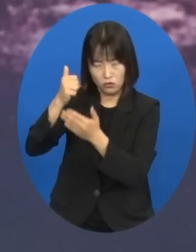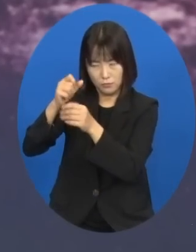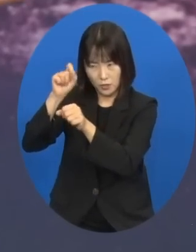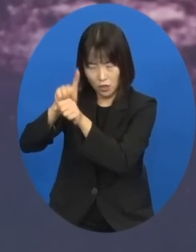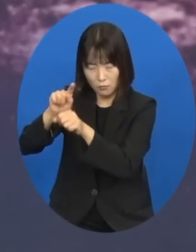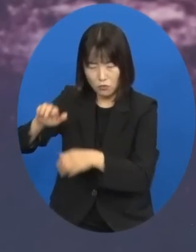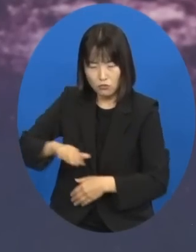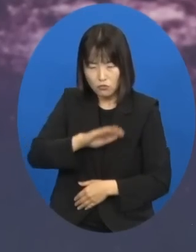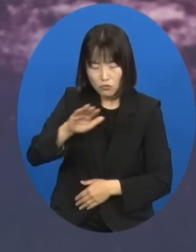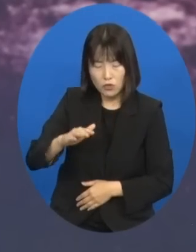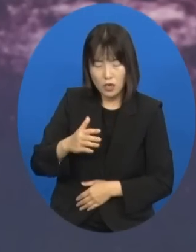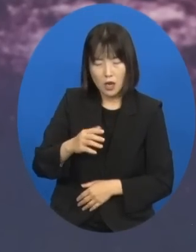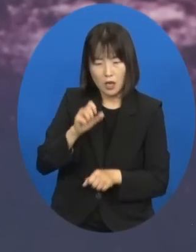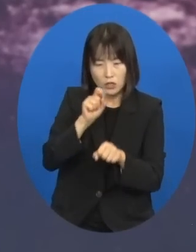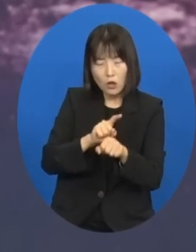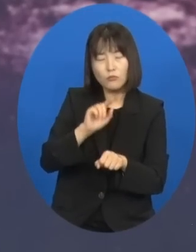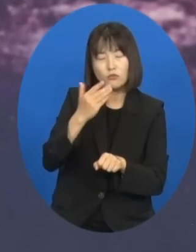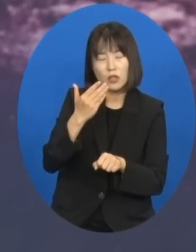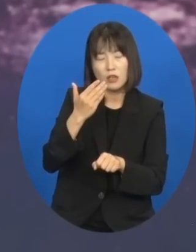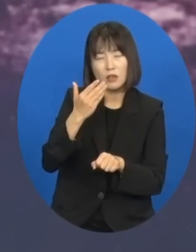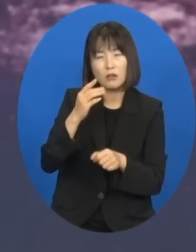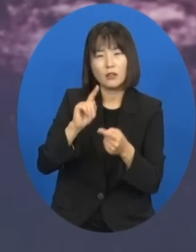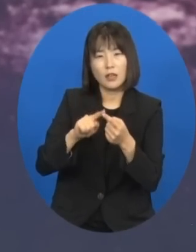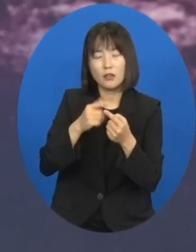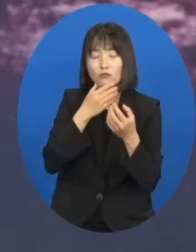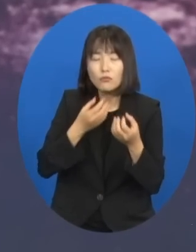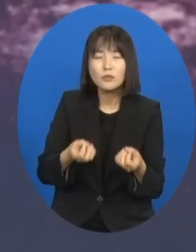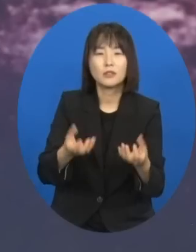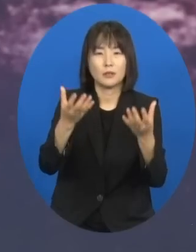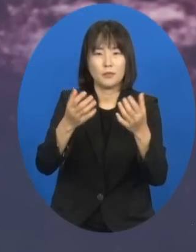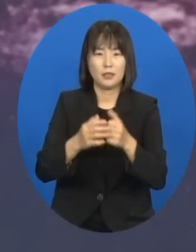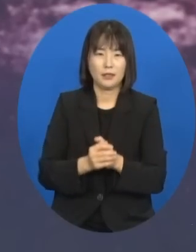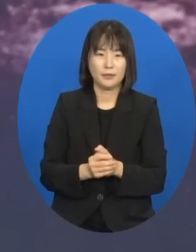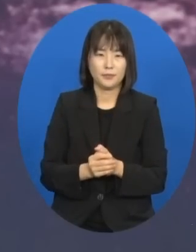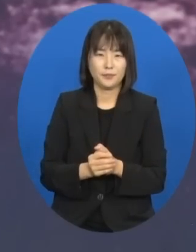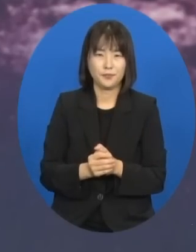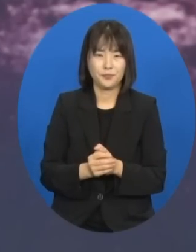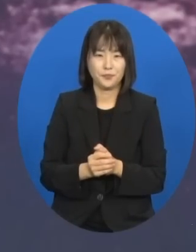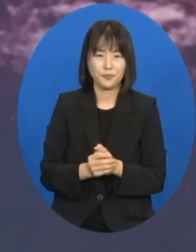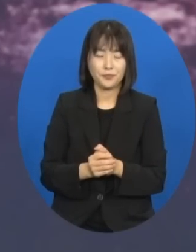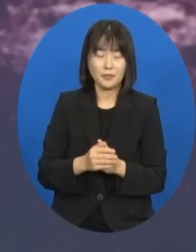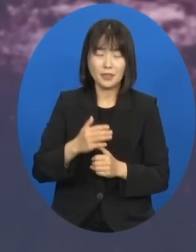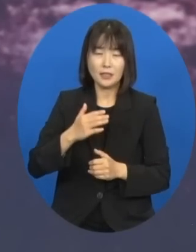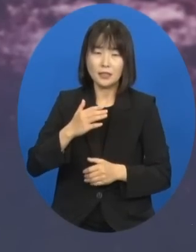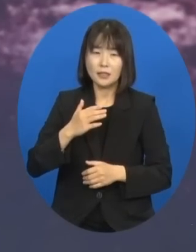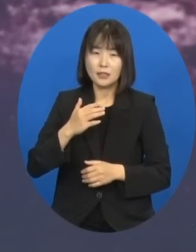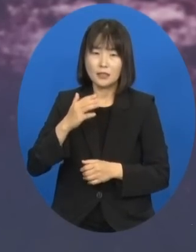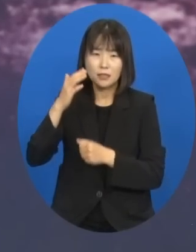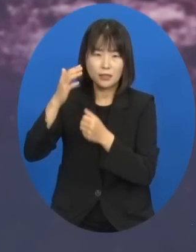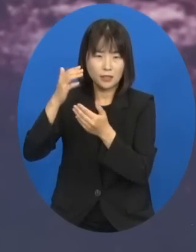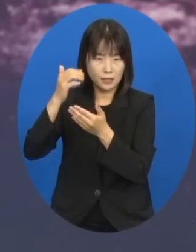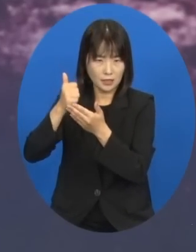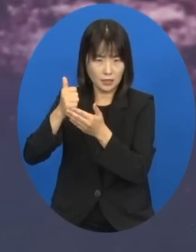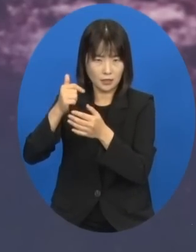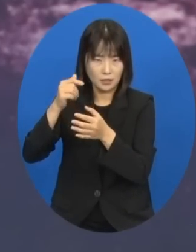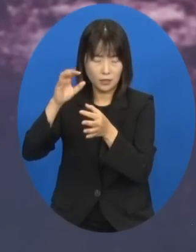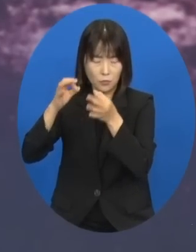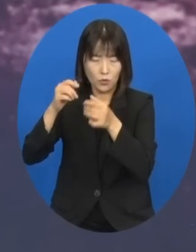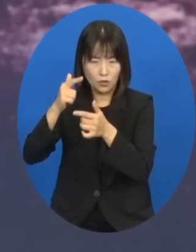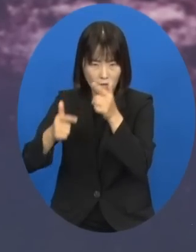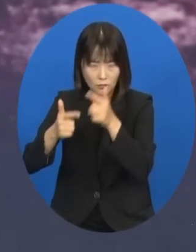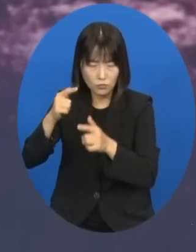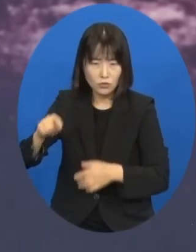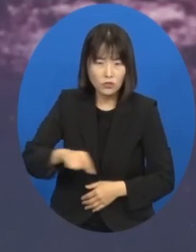줄로 믿으시기를 축복합니다. 그래서 요한복음 말씀에 뭐라고 돼 있어요? 15장 7절에 나는 포도나무요 너희는